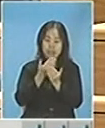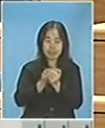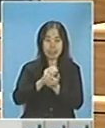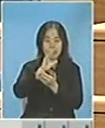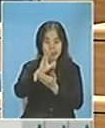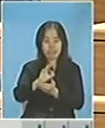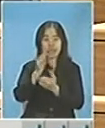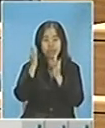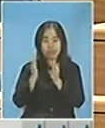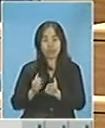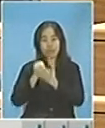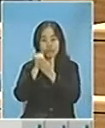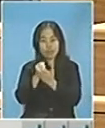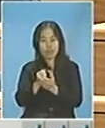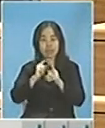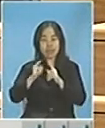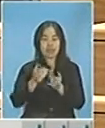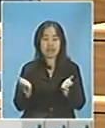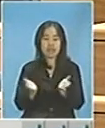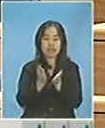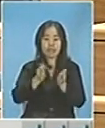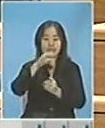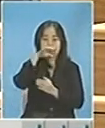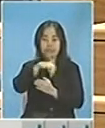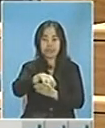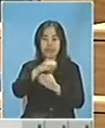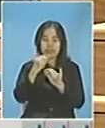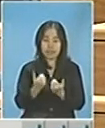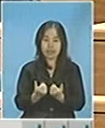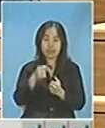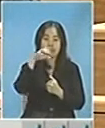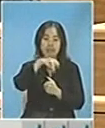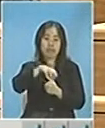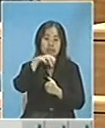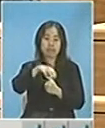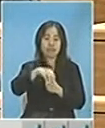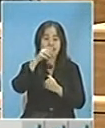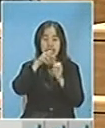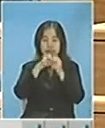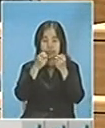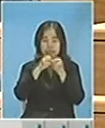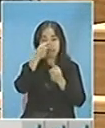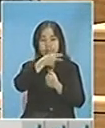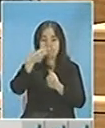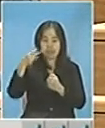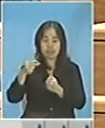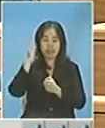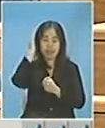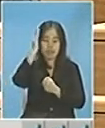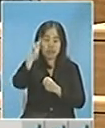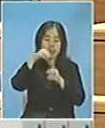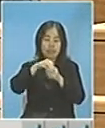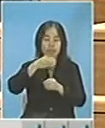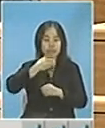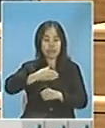นะฮะที่จะสนับสนุนสถาบันแห่งนี้ให้คงอยู่ เป็นมันสมองของประเทศต่อไปในอนาคตขอบ